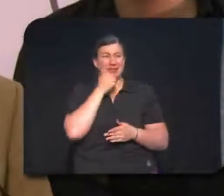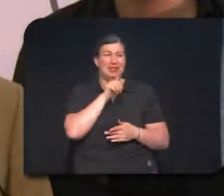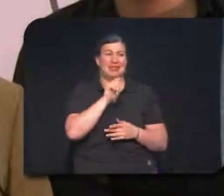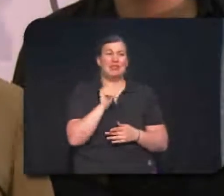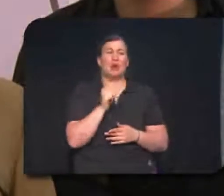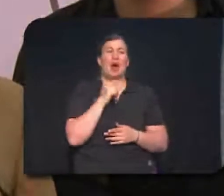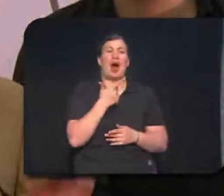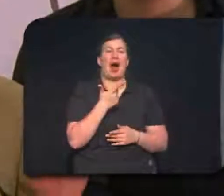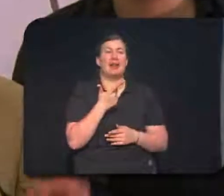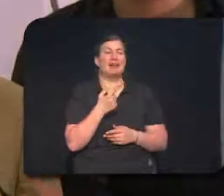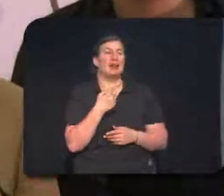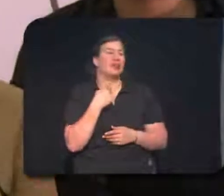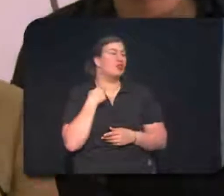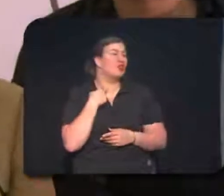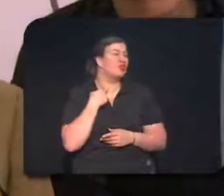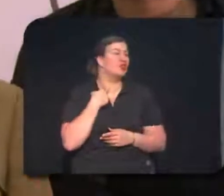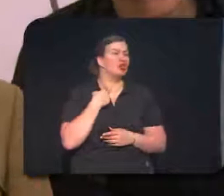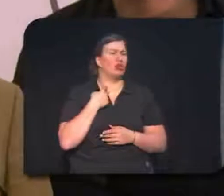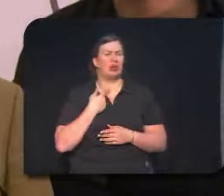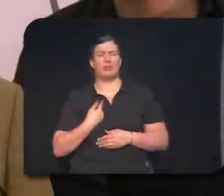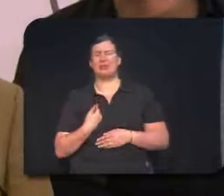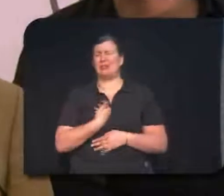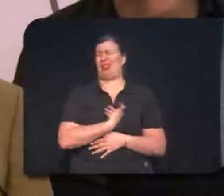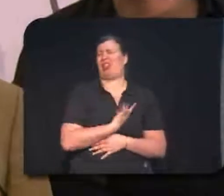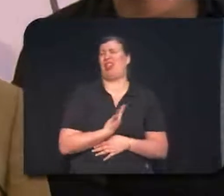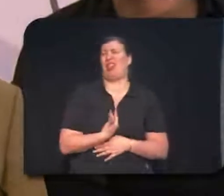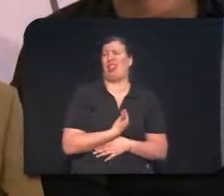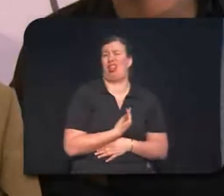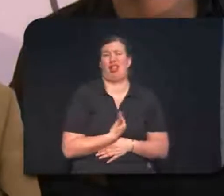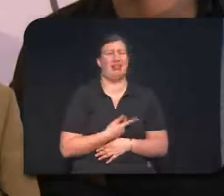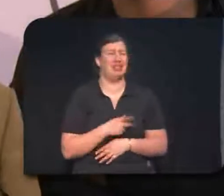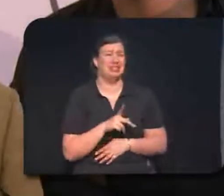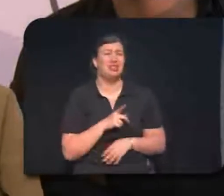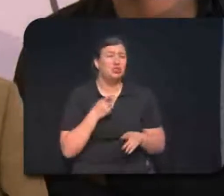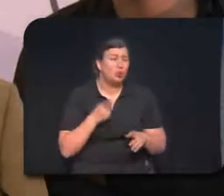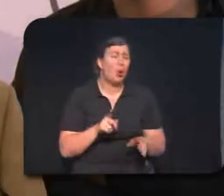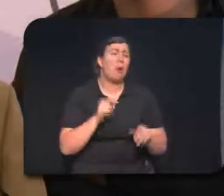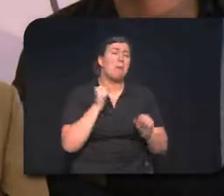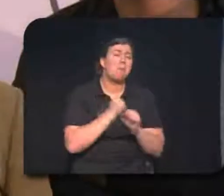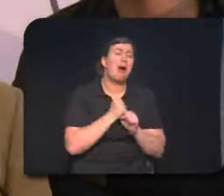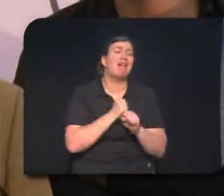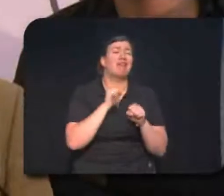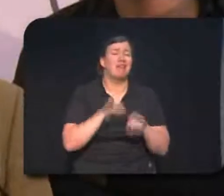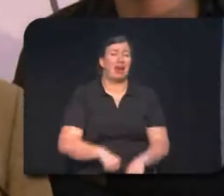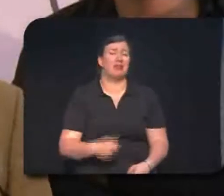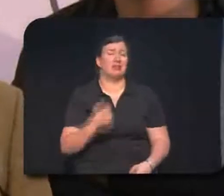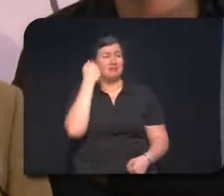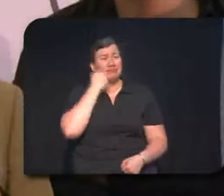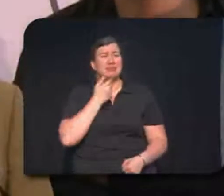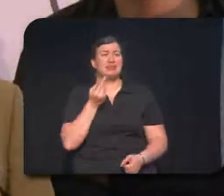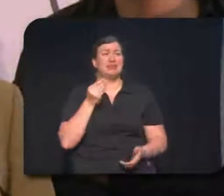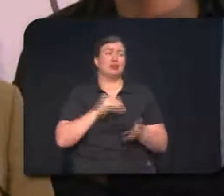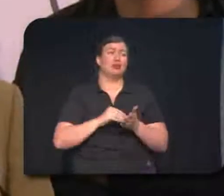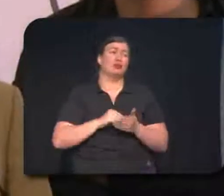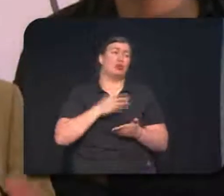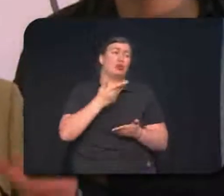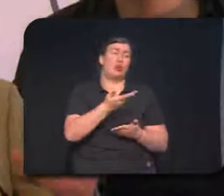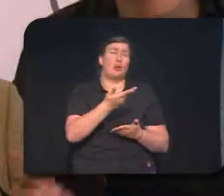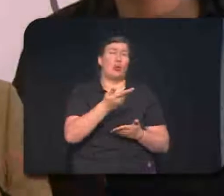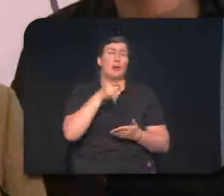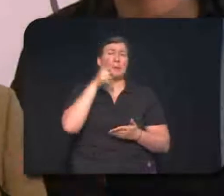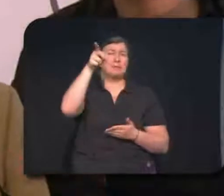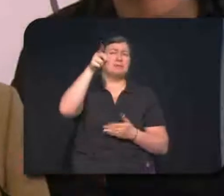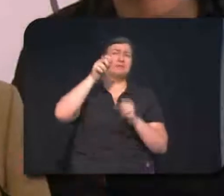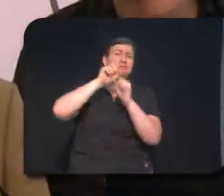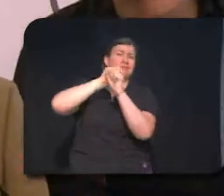das ist es ist machbar und ich bitte euch ähm guck mal auf das Plakat darüber wir stellen das mal in Frage